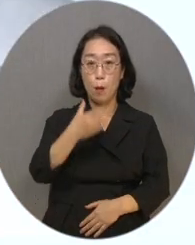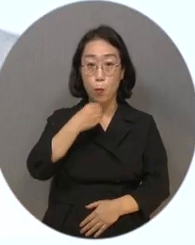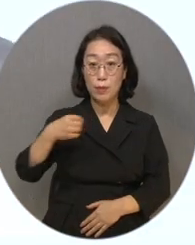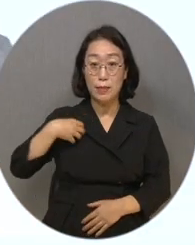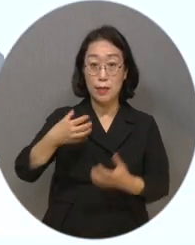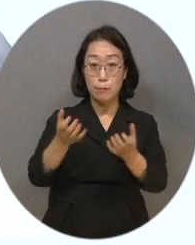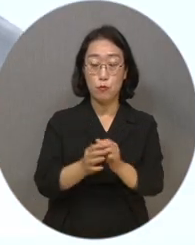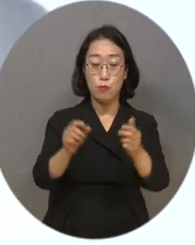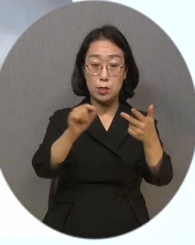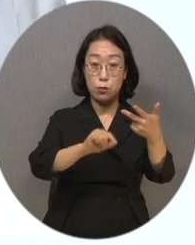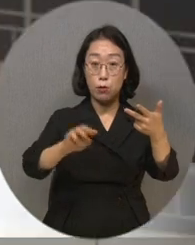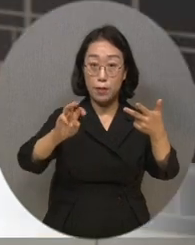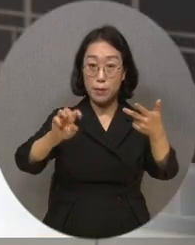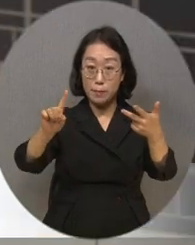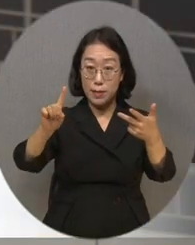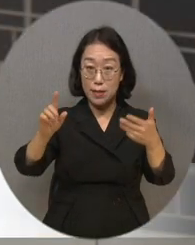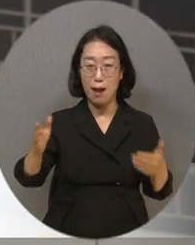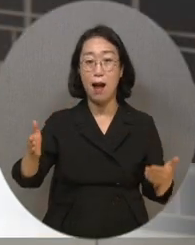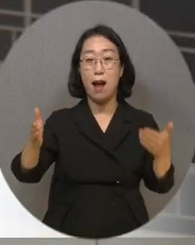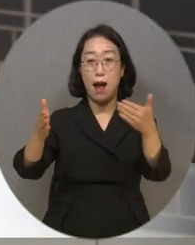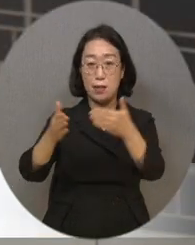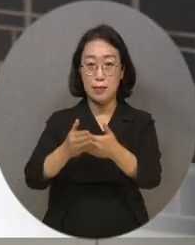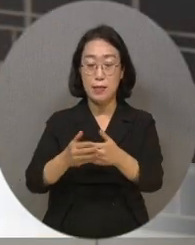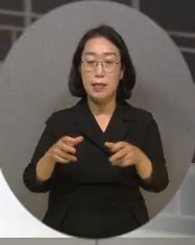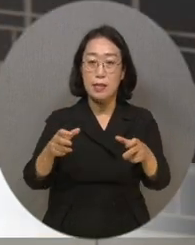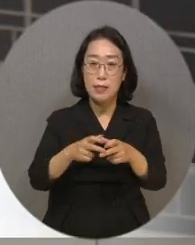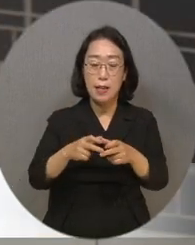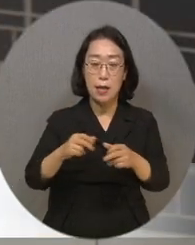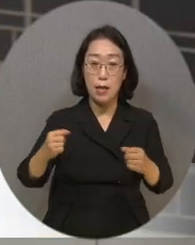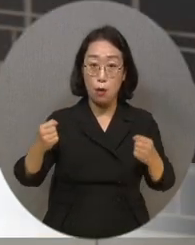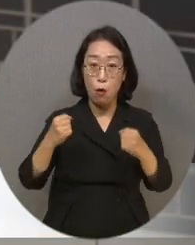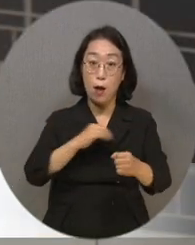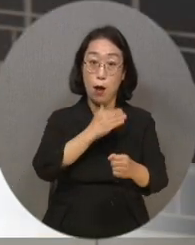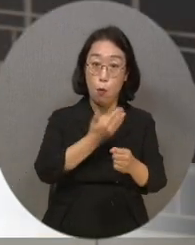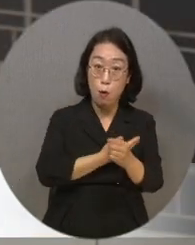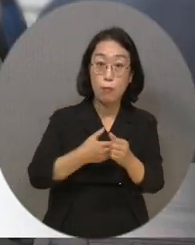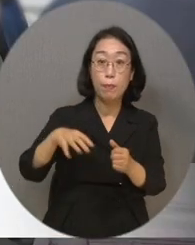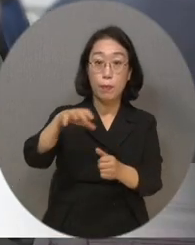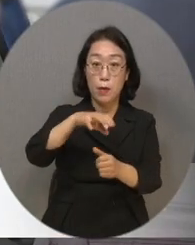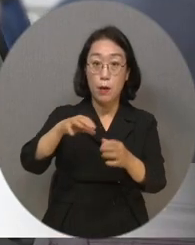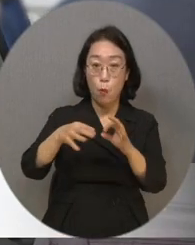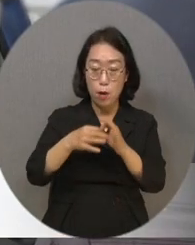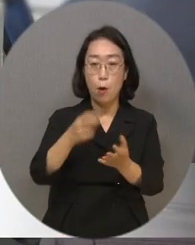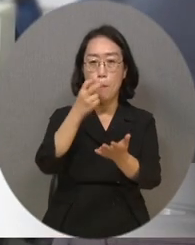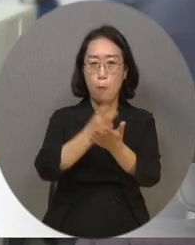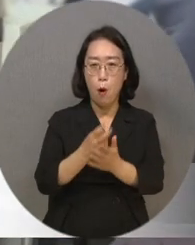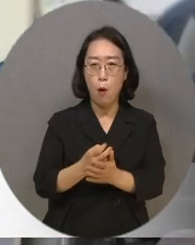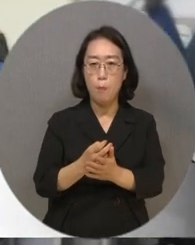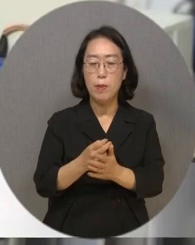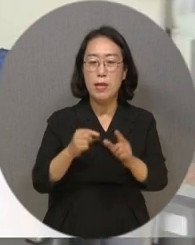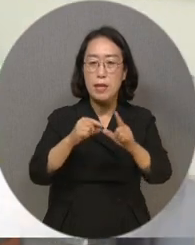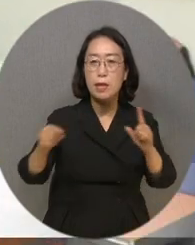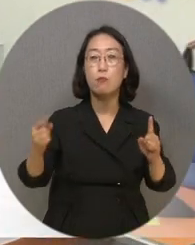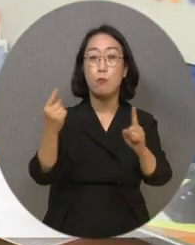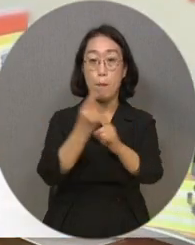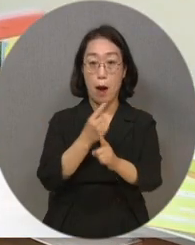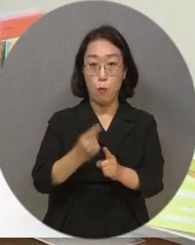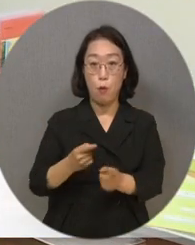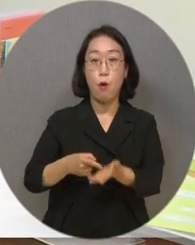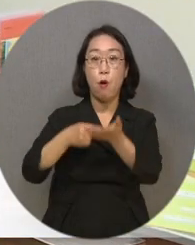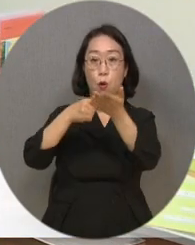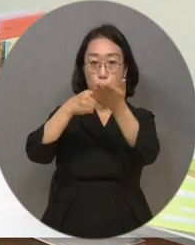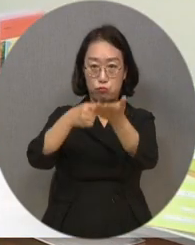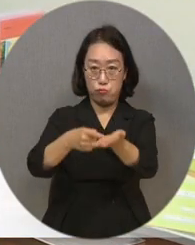보건복지부는 7월 31일까지 장애인 건강권 및 의료 접근성 보장에 관한 법률 시행규칙 일부 개정안을